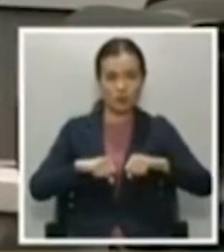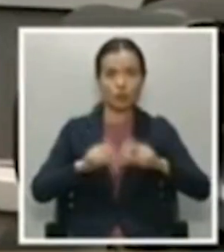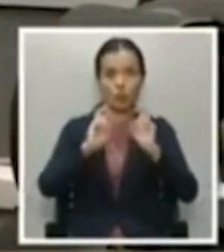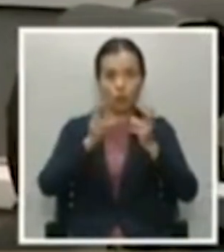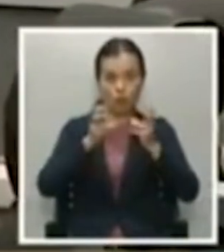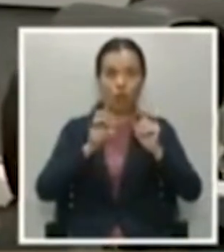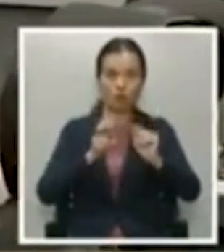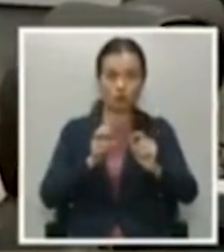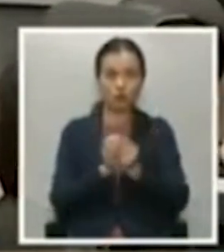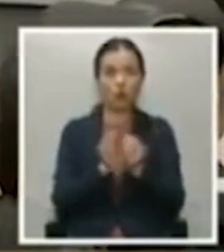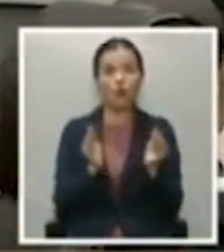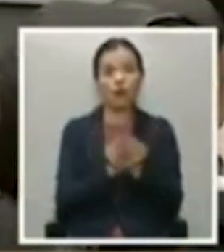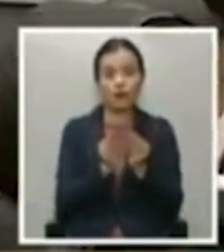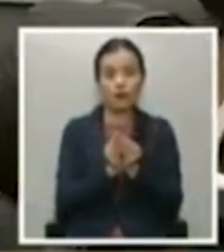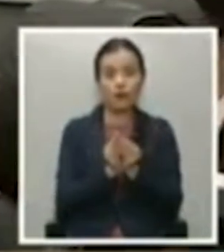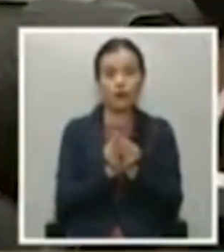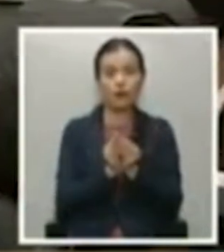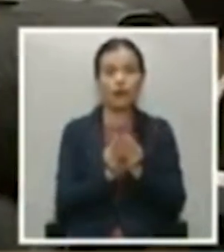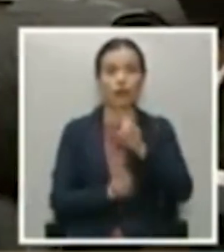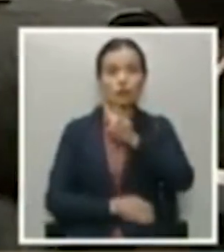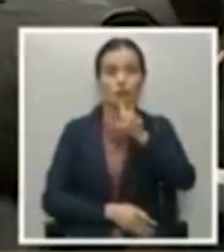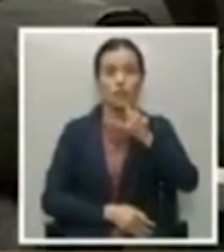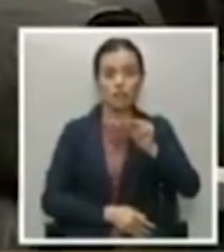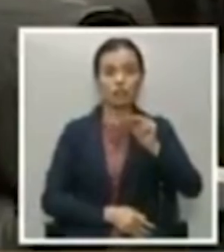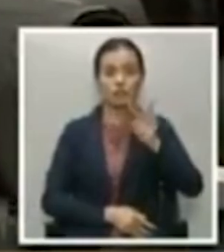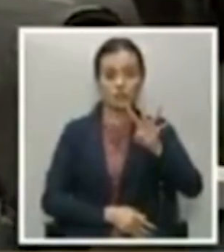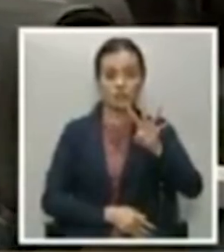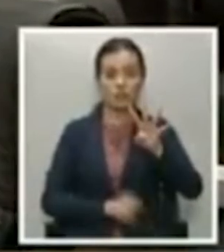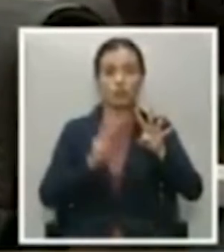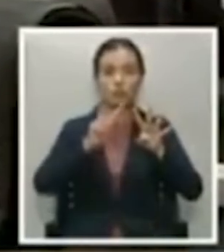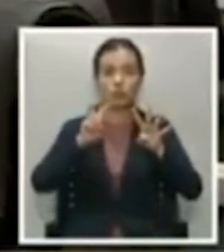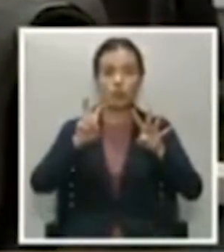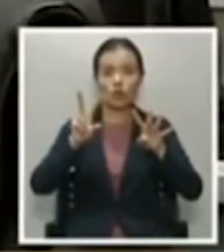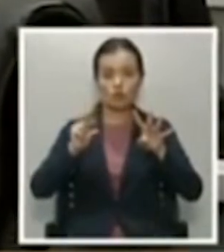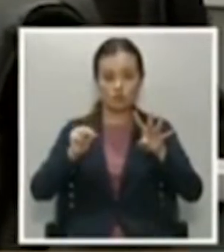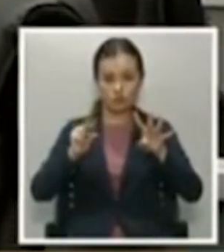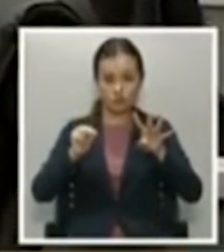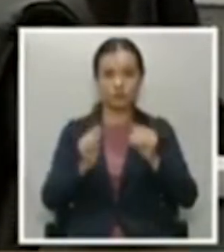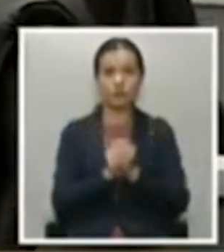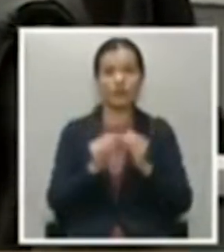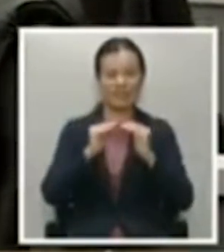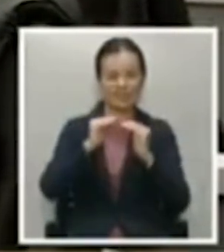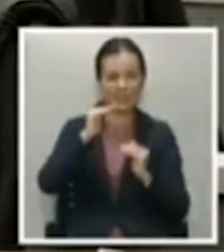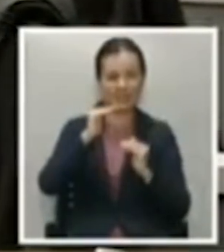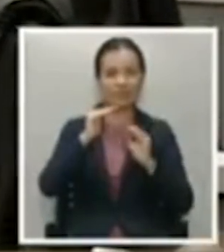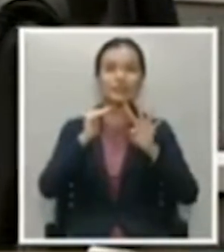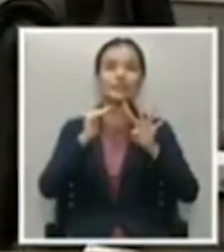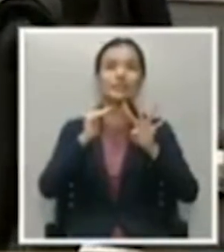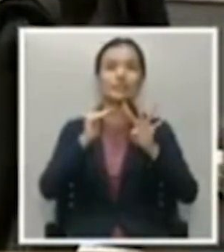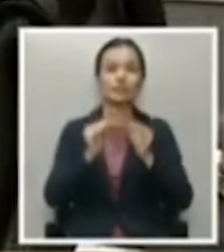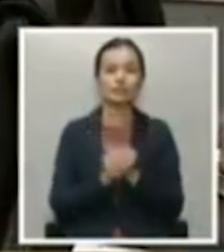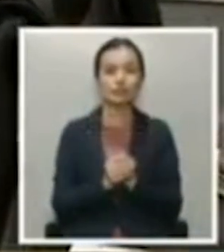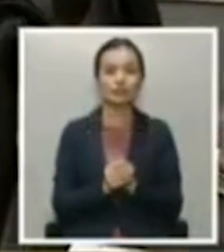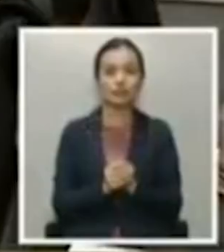ในพรรคตัวเองถึงขนาดสุทินต้องทิ้งทุนปล่อยของรัฐบาลซื้องูเห่า8หลักส่วนเบื้องหลังการถ่ายทำ